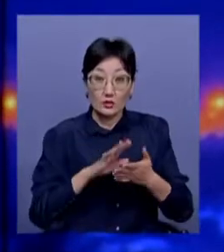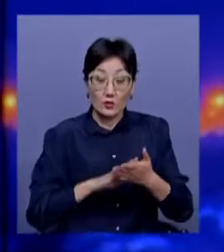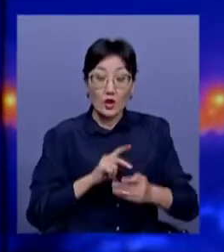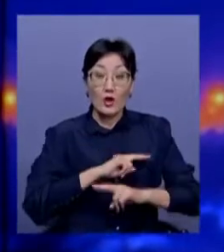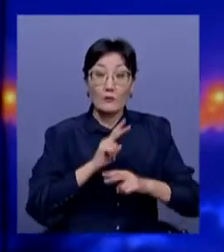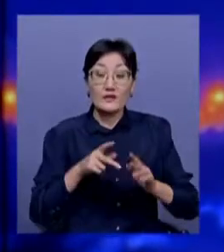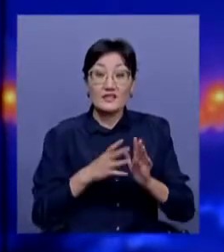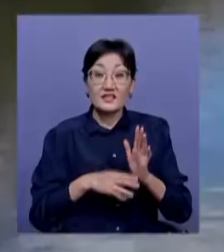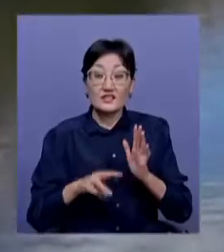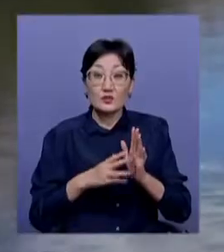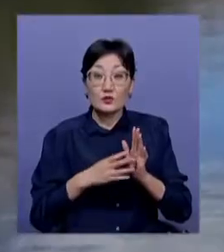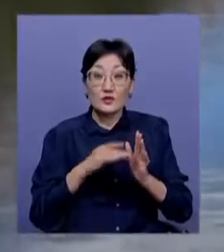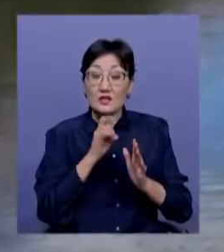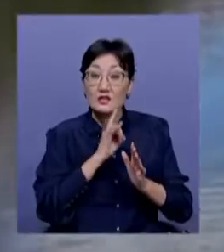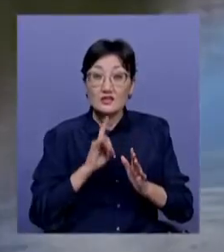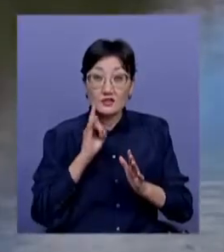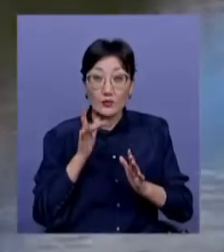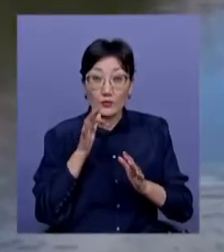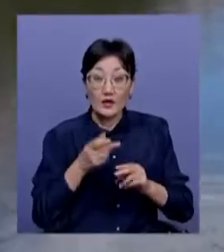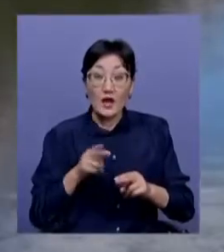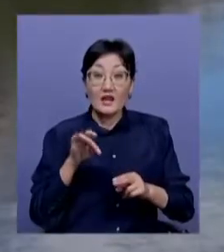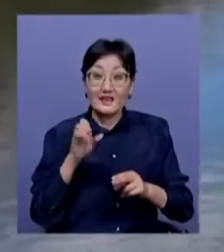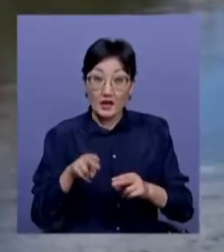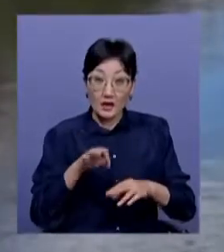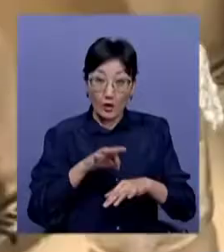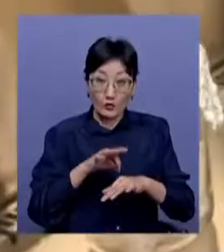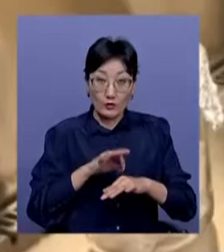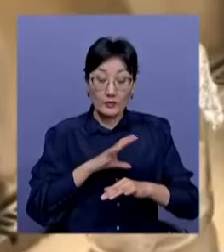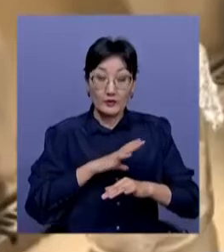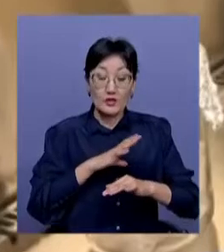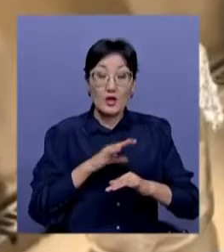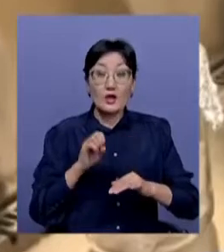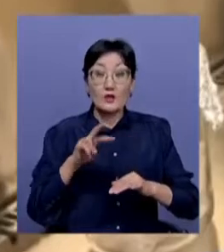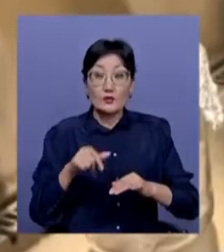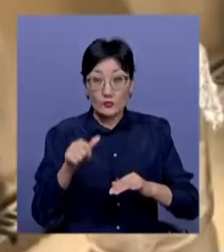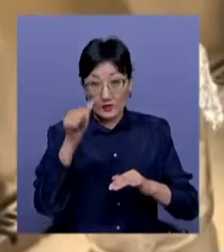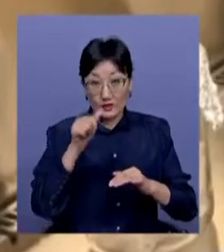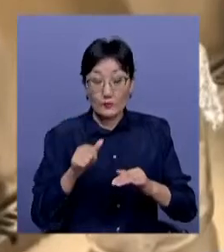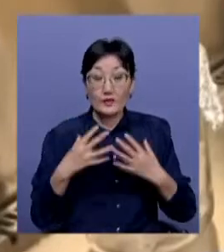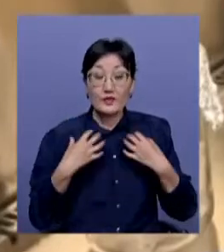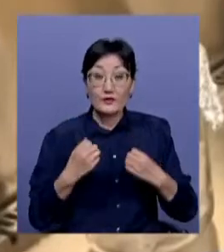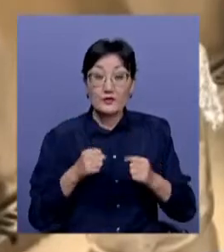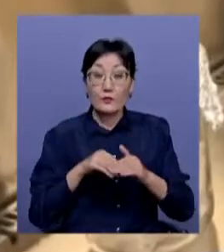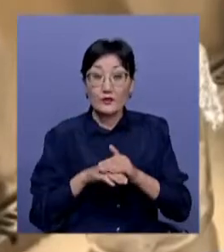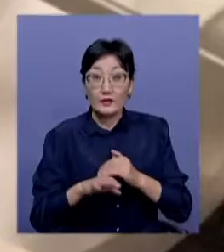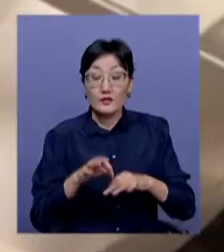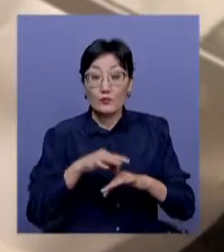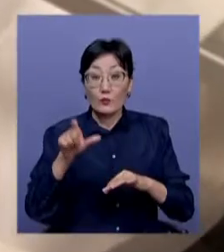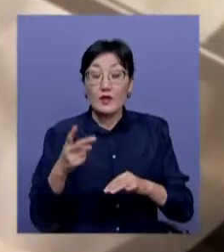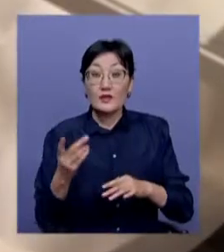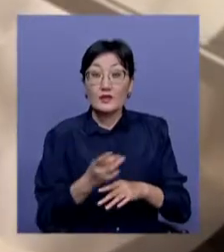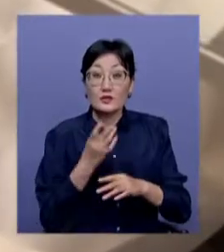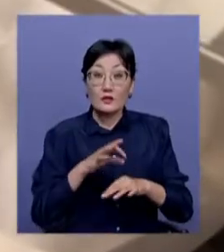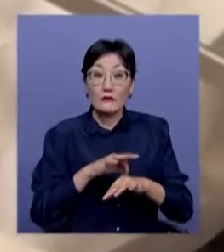жұмған 89 жастағы әйелге бұған дейін қатерлі ісік диагнозы қойылған болатын. Шілдеде ауруханадан сауығып шыққан науқастың екінші рет